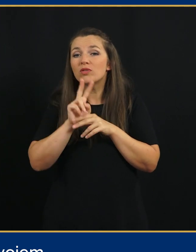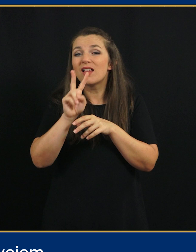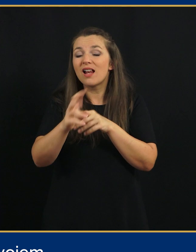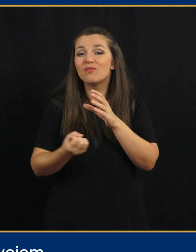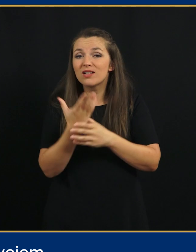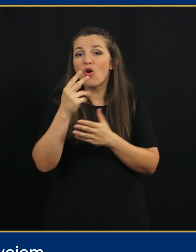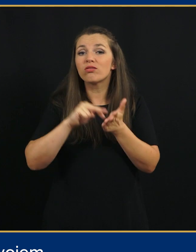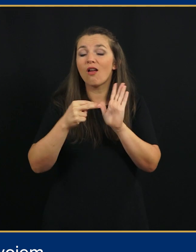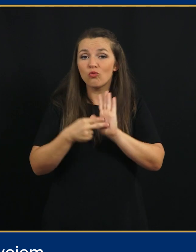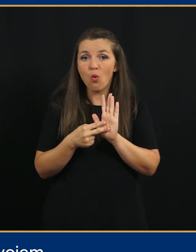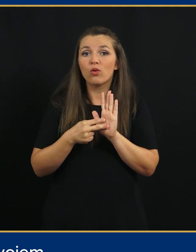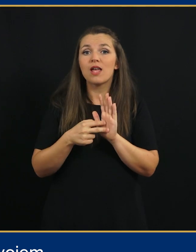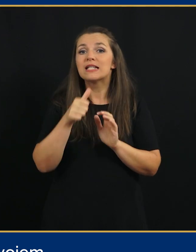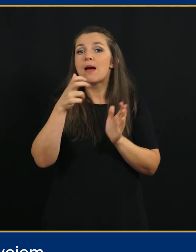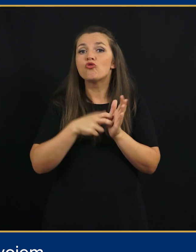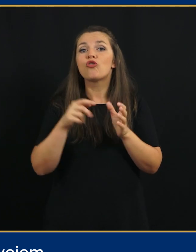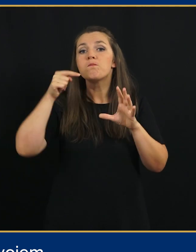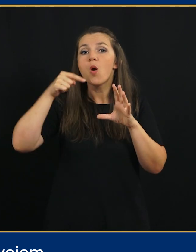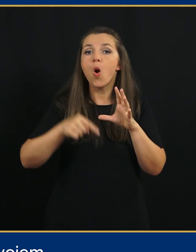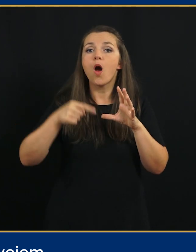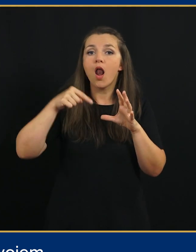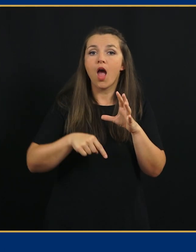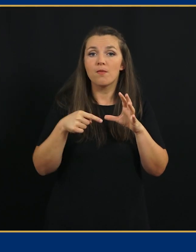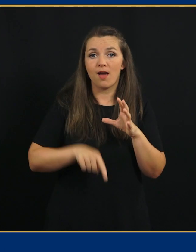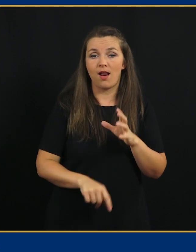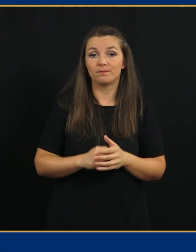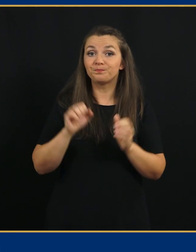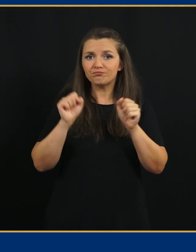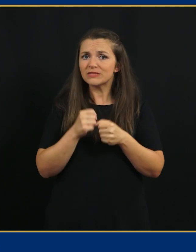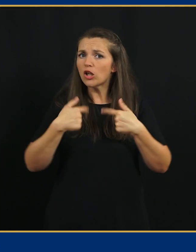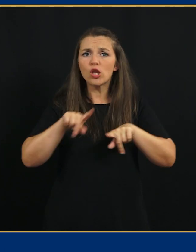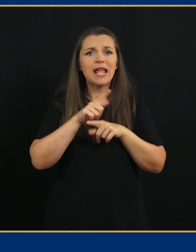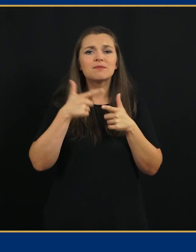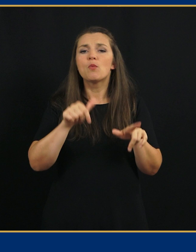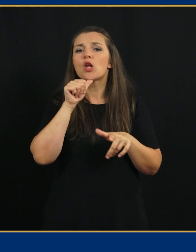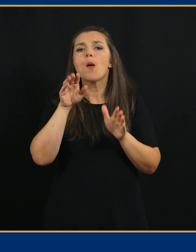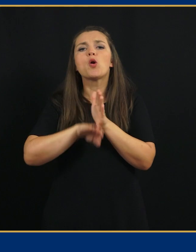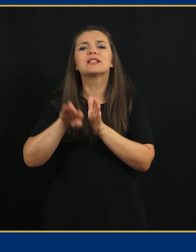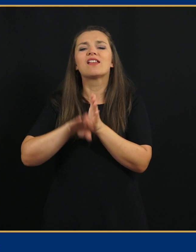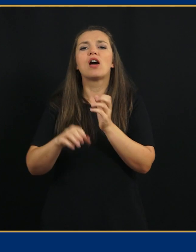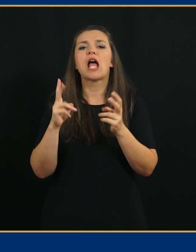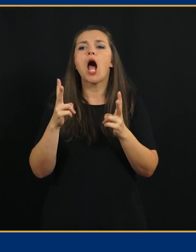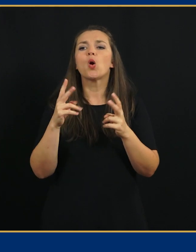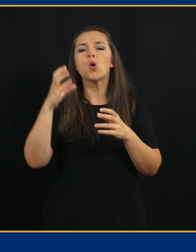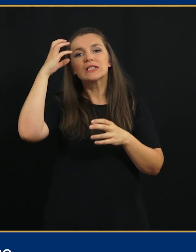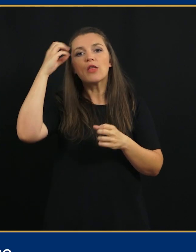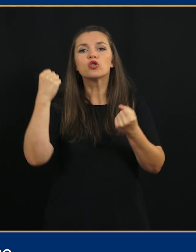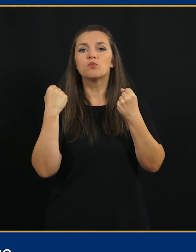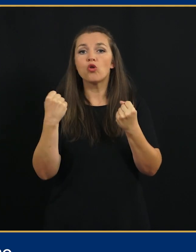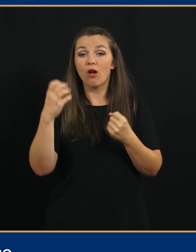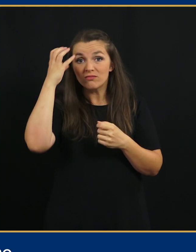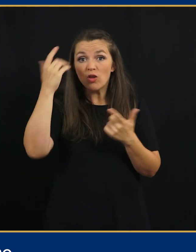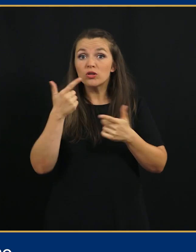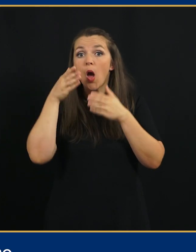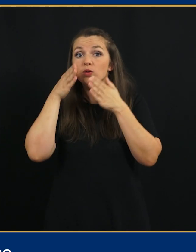nadaljnjim razvojem tehnologije le še poglabljala. Zato ne smemo nikoli podcenjevati moči znanosti. Znanosti